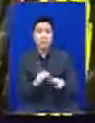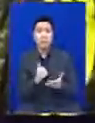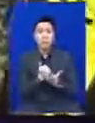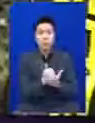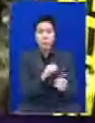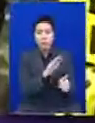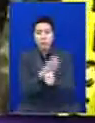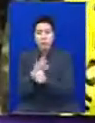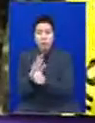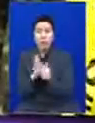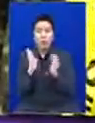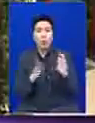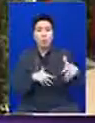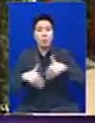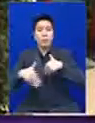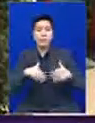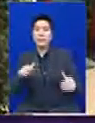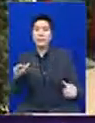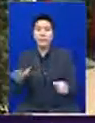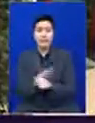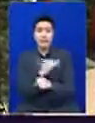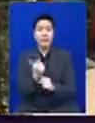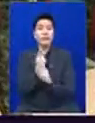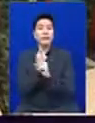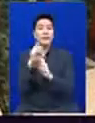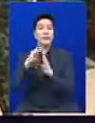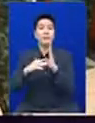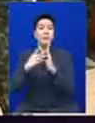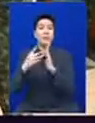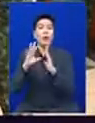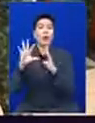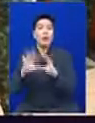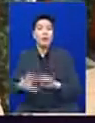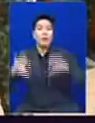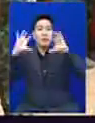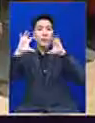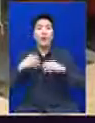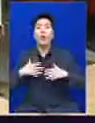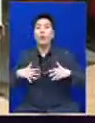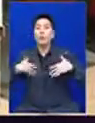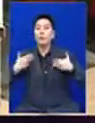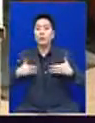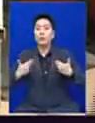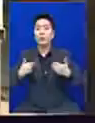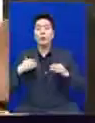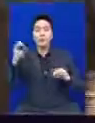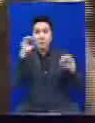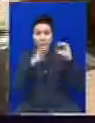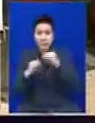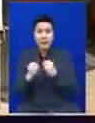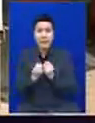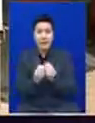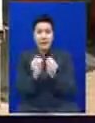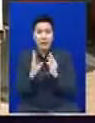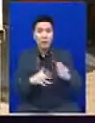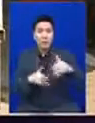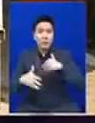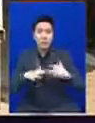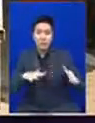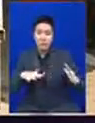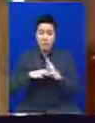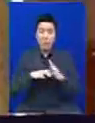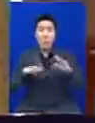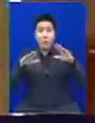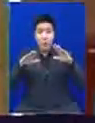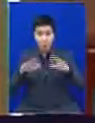ะดวกให้กับประชาชนอย่างเต็มที่ตามนโยบายของรัฐบาลค่ะในการมอบความสุขและความปลอดภัยป้องกันและลดอุบัติเห